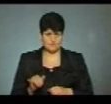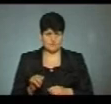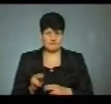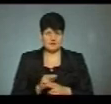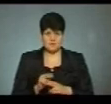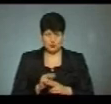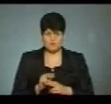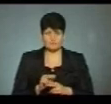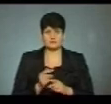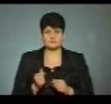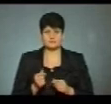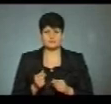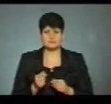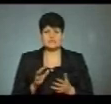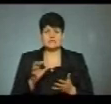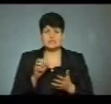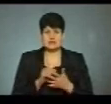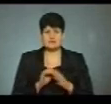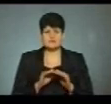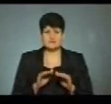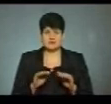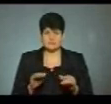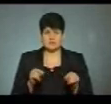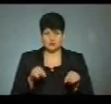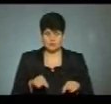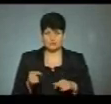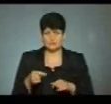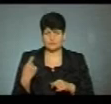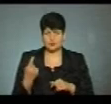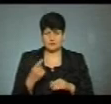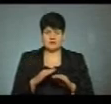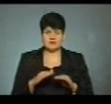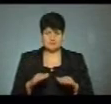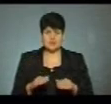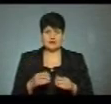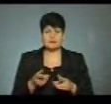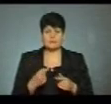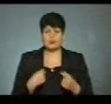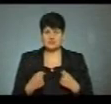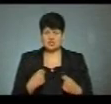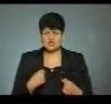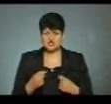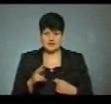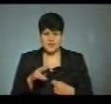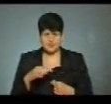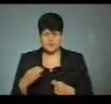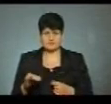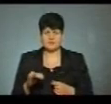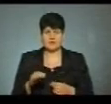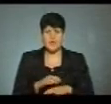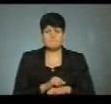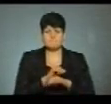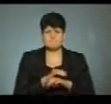підлікував, спілотав здоров'я, зайнявся дітьми тут на Тернопільщині, дітьми, які постраждали батьків на